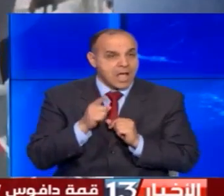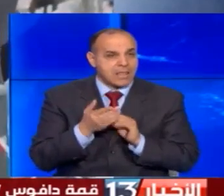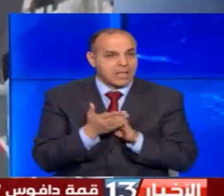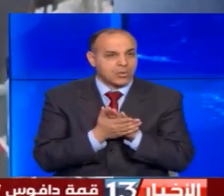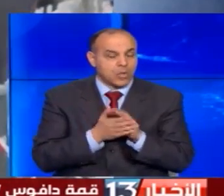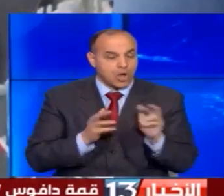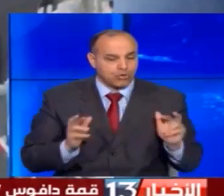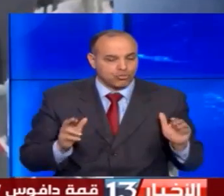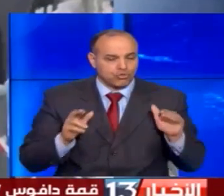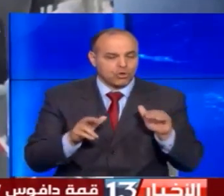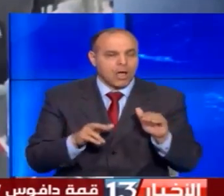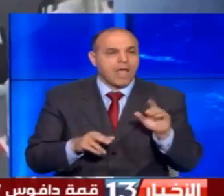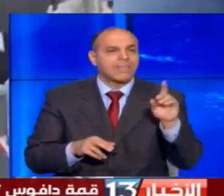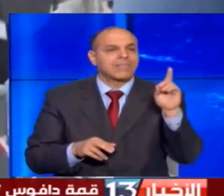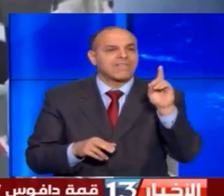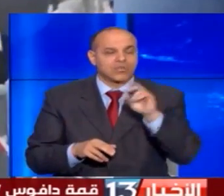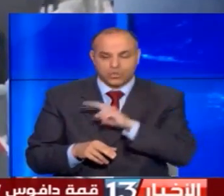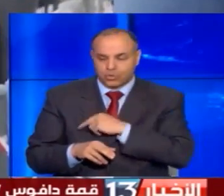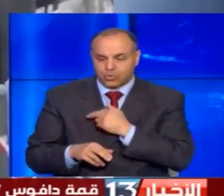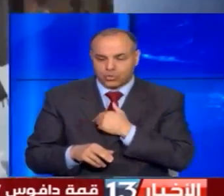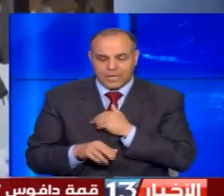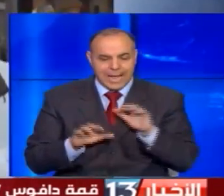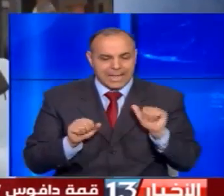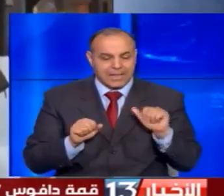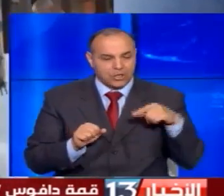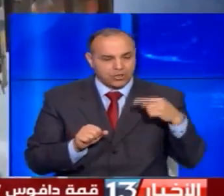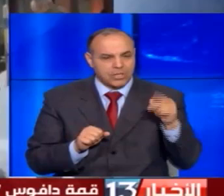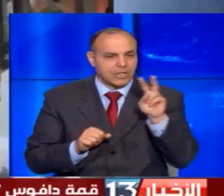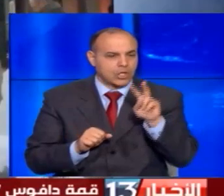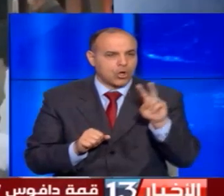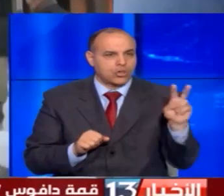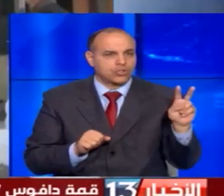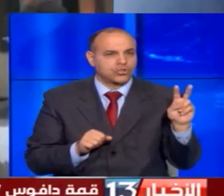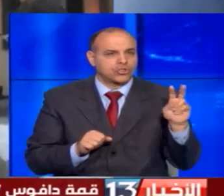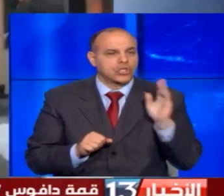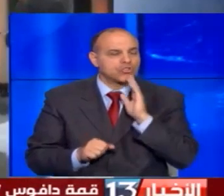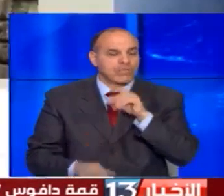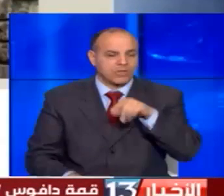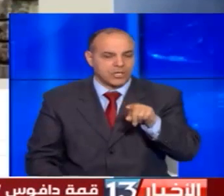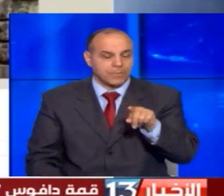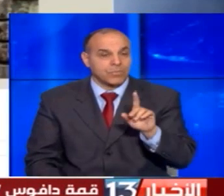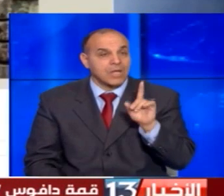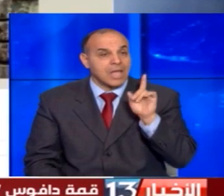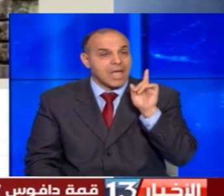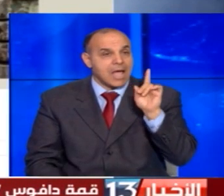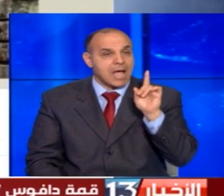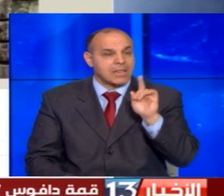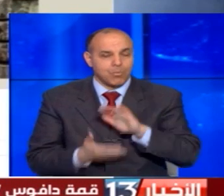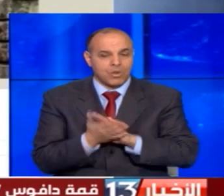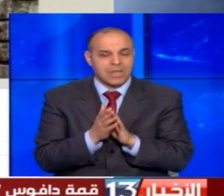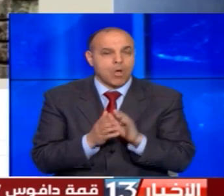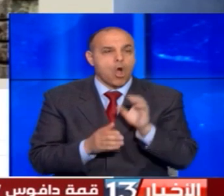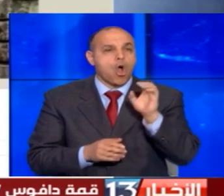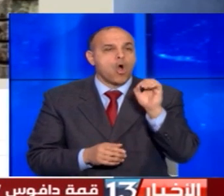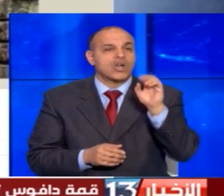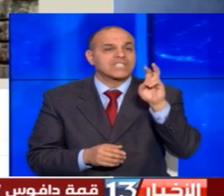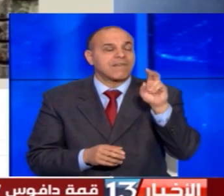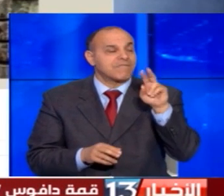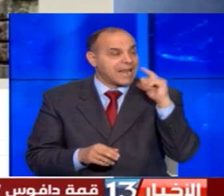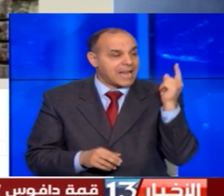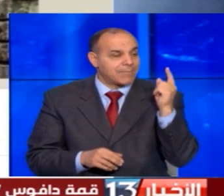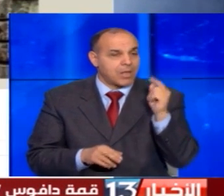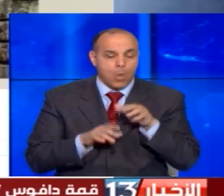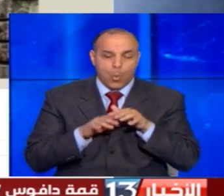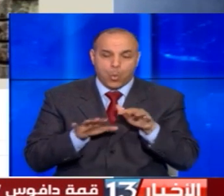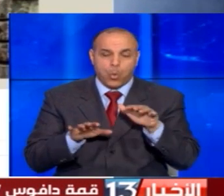عن حضور قمة دافوس التي تبدأ الثلاثاء 22 من جانفي الجاري. ومنظمة أوكسفام العالمية